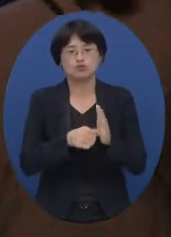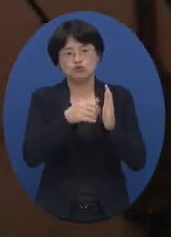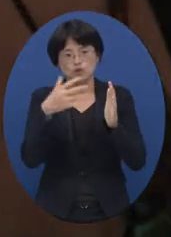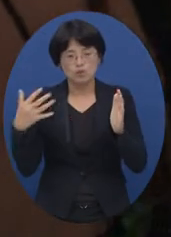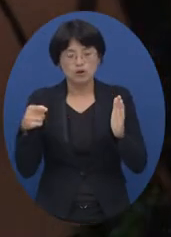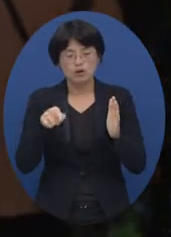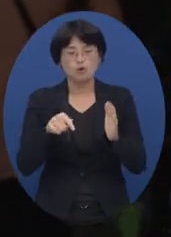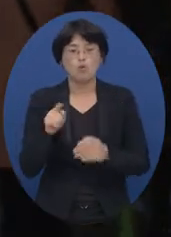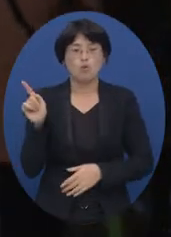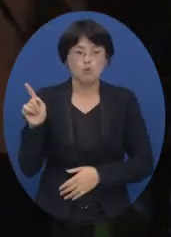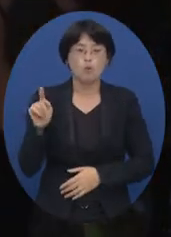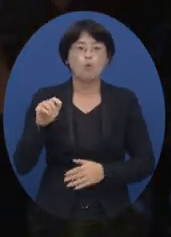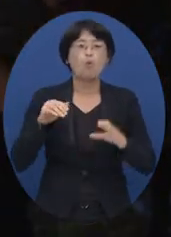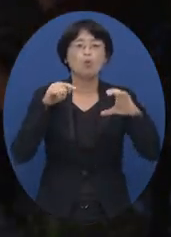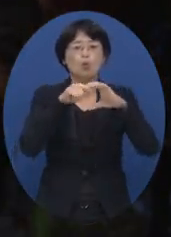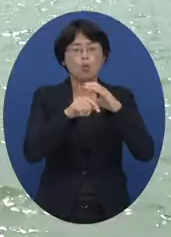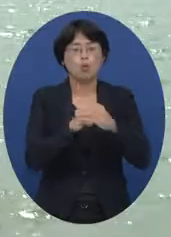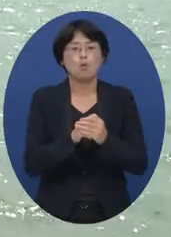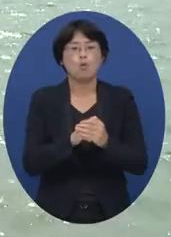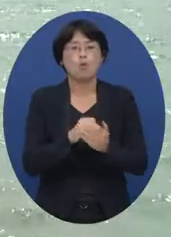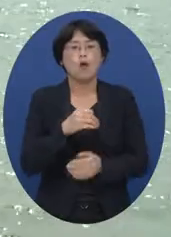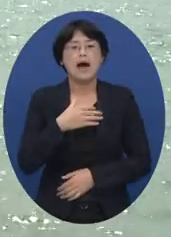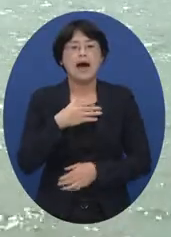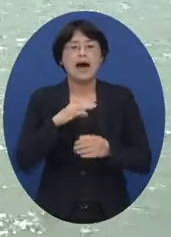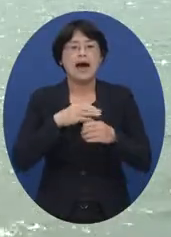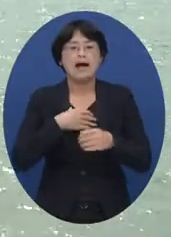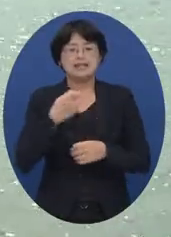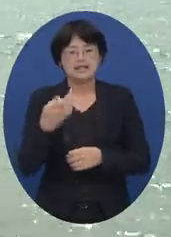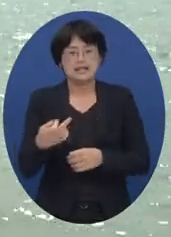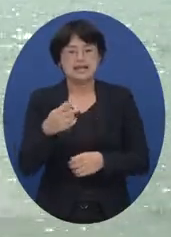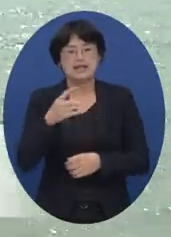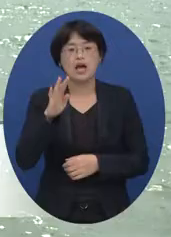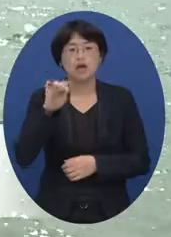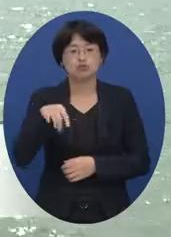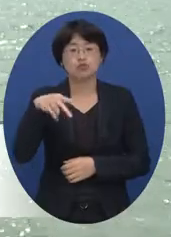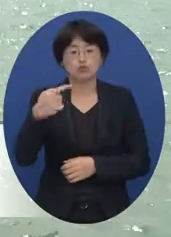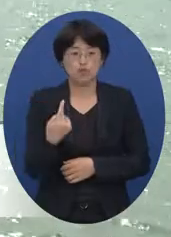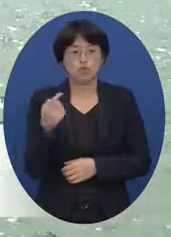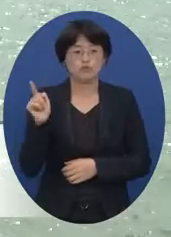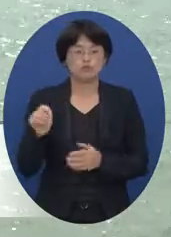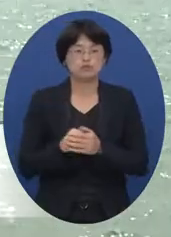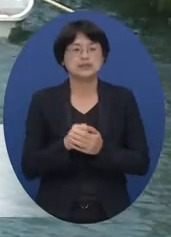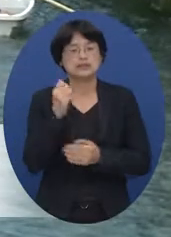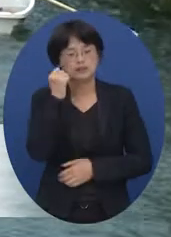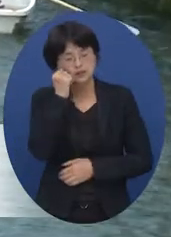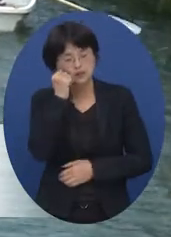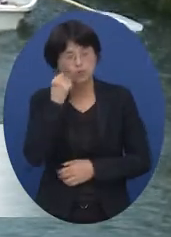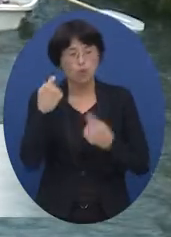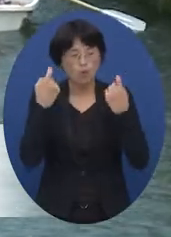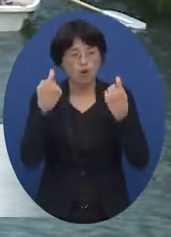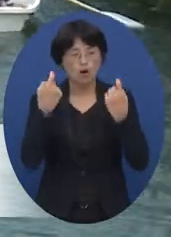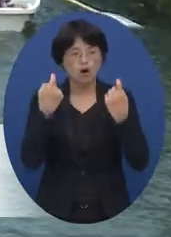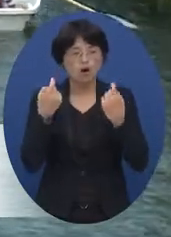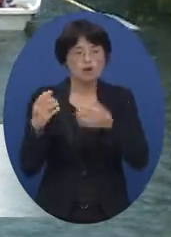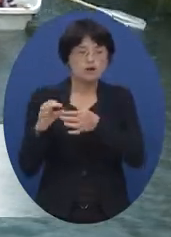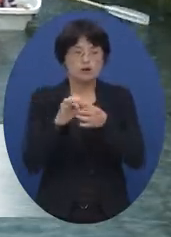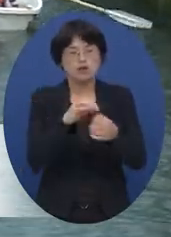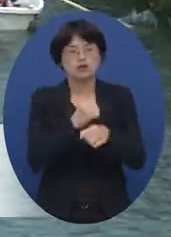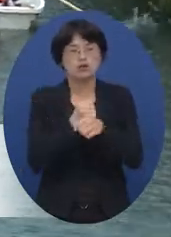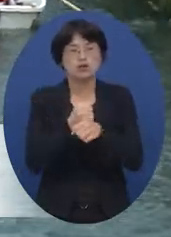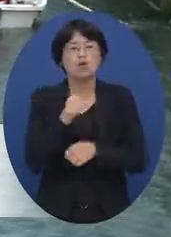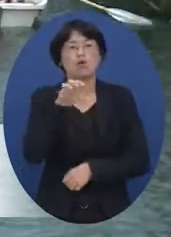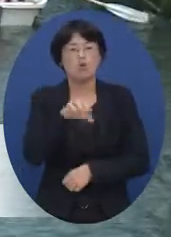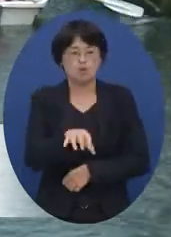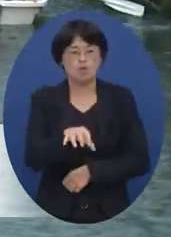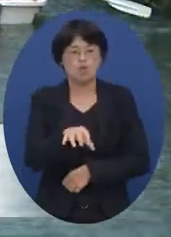관광지인 광명동굴과 안산 대부도, 화성 전곡항 등을 연계, 숙박과 쇼핑, 관광을 모두 한 곳에서 즐길 수 있는